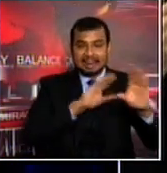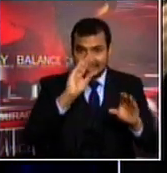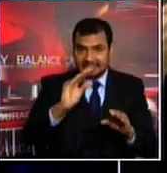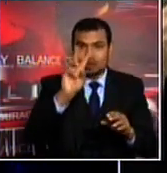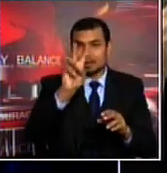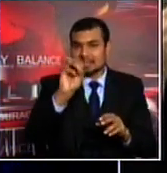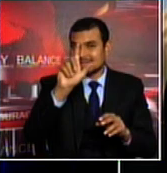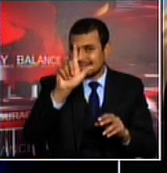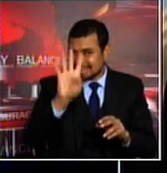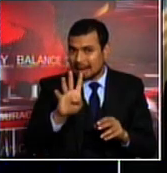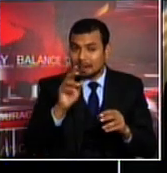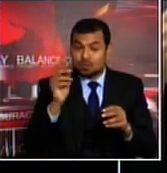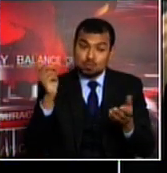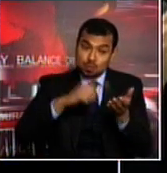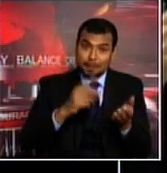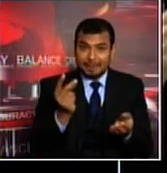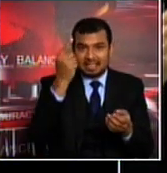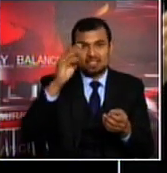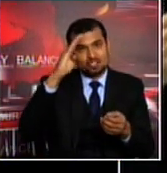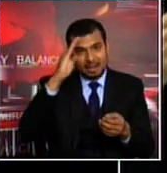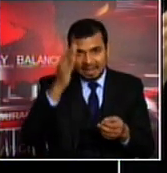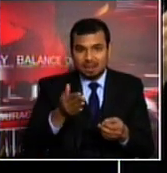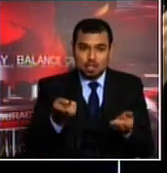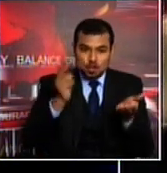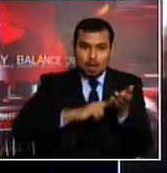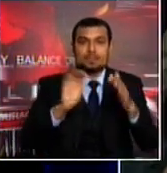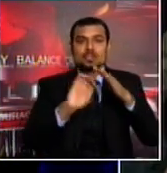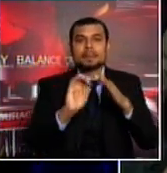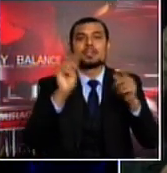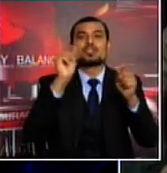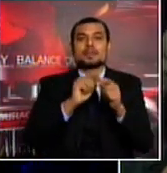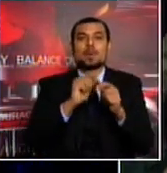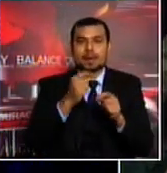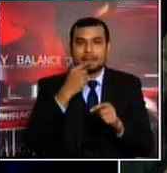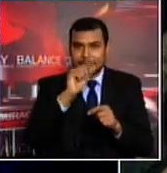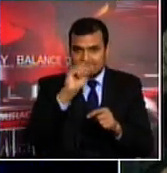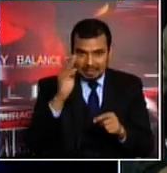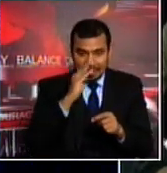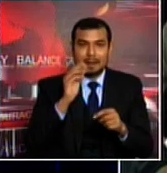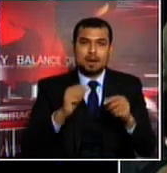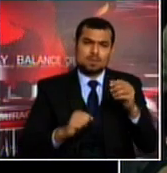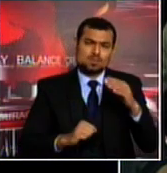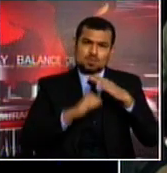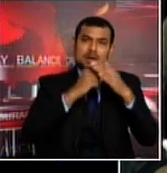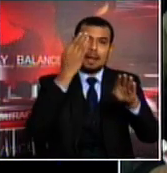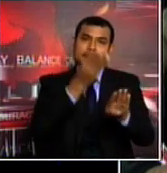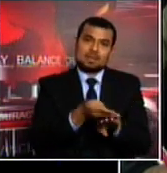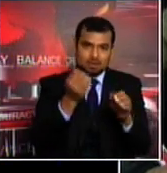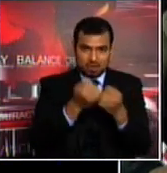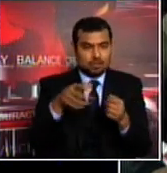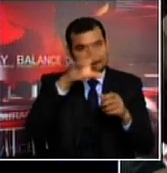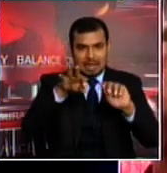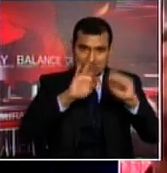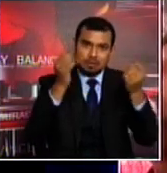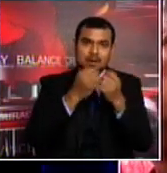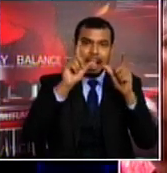पश्चात सरकारले सिन्डिकेट विरुद्ध थप आक्रमक बन्दै सर्वोच्च अदालतको आदेश अनुसार खारेज नै गर्ने निर्णय गरेको